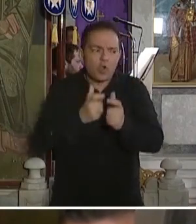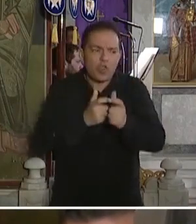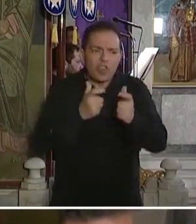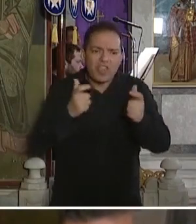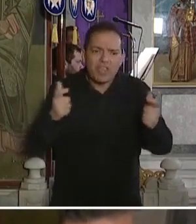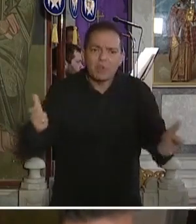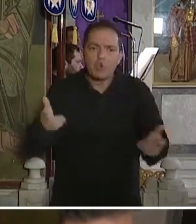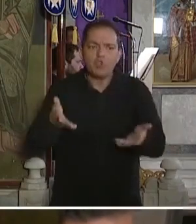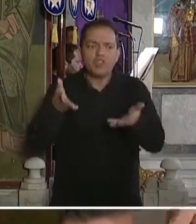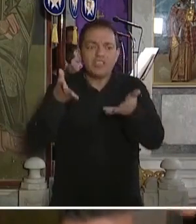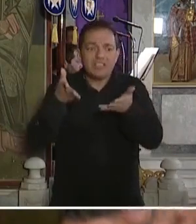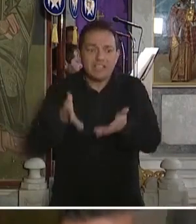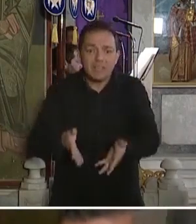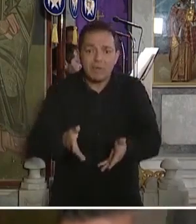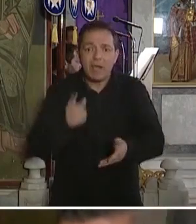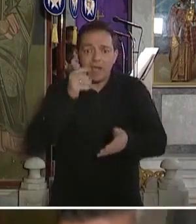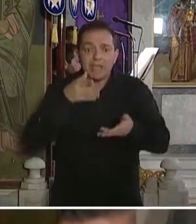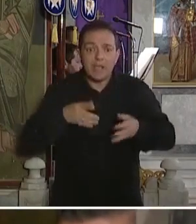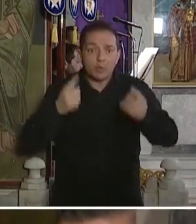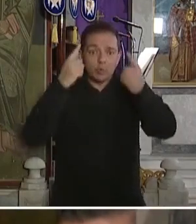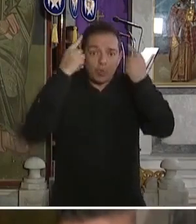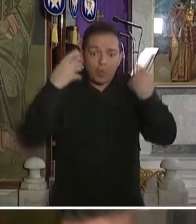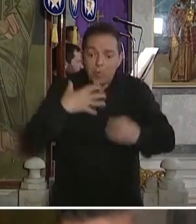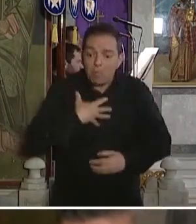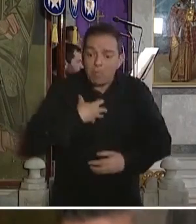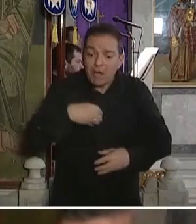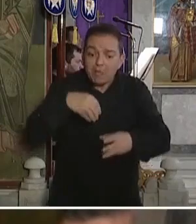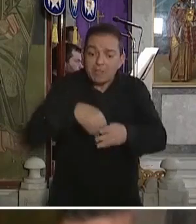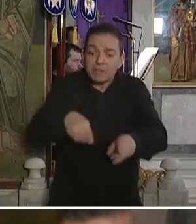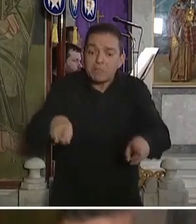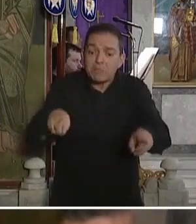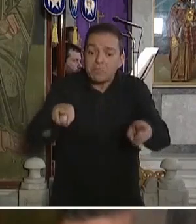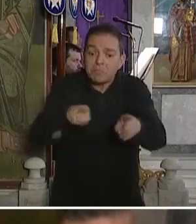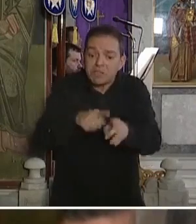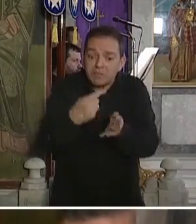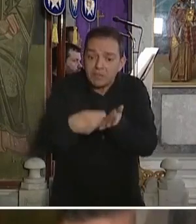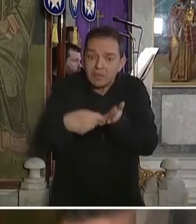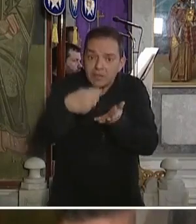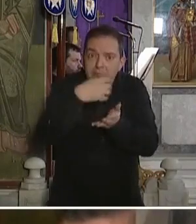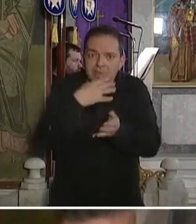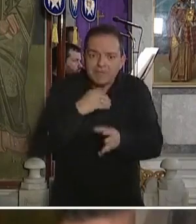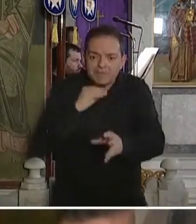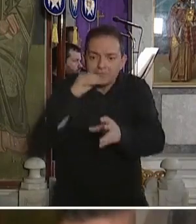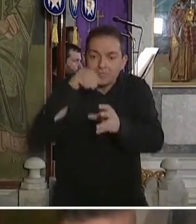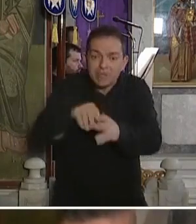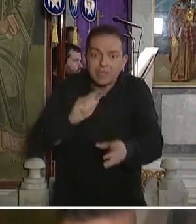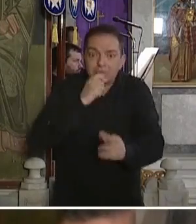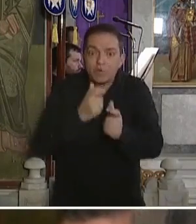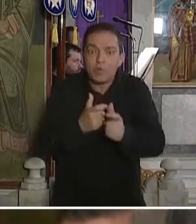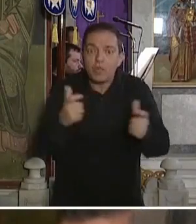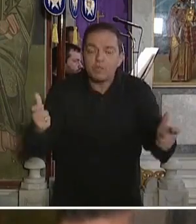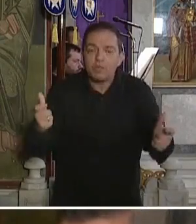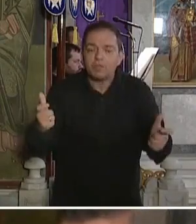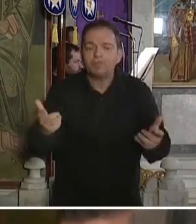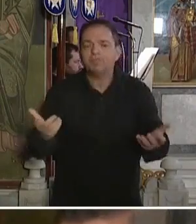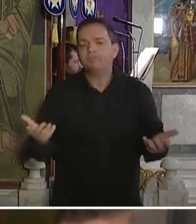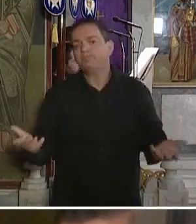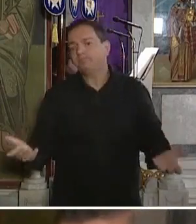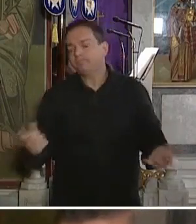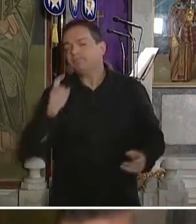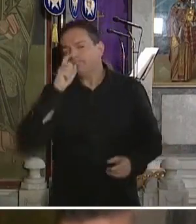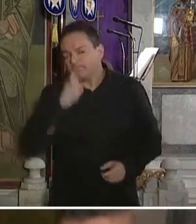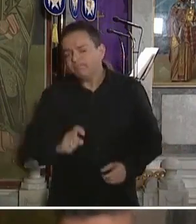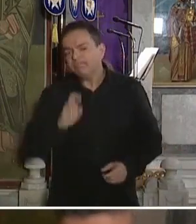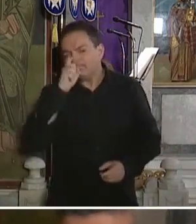μυστικού σήμερον ή έθεου, να είναι σαν να είμαστε κι εμείς στον μυστικό δείπνο. Είναι όμως